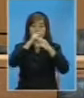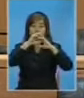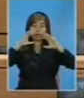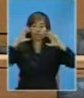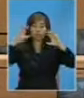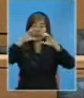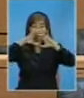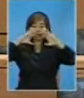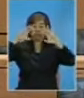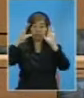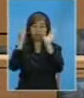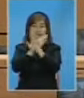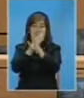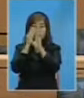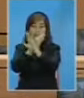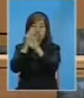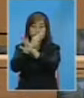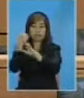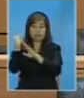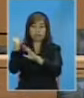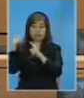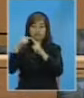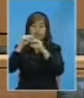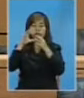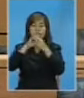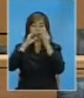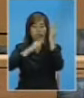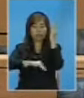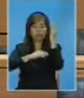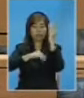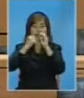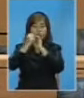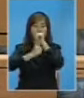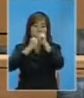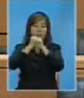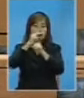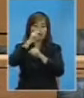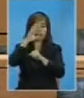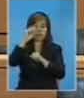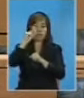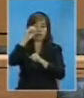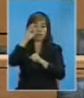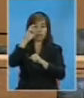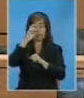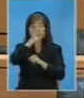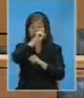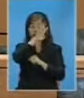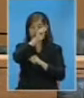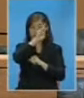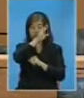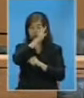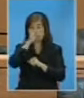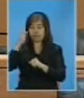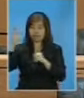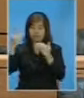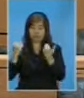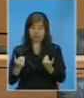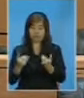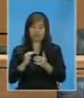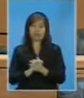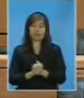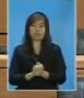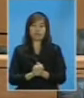ลายรัฐบาลตั้งแต่เกิดเหตุการณ์จังหวัดชายแดนภาคใต้ตั้งแต่ปี2544เป็นต้นมา